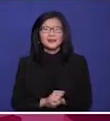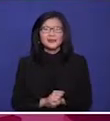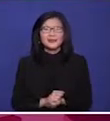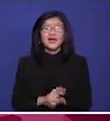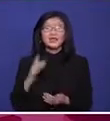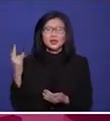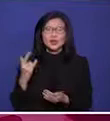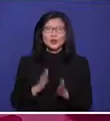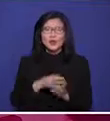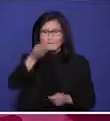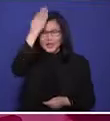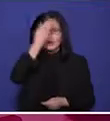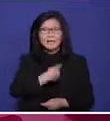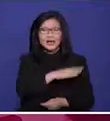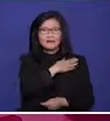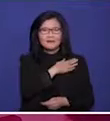Amin